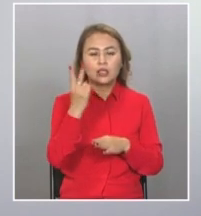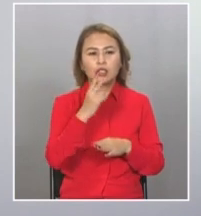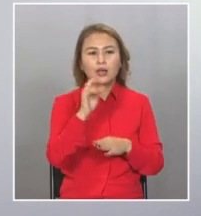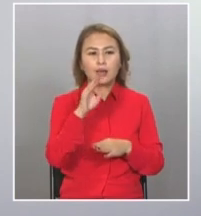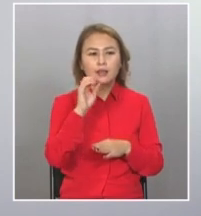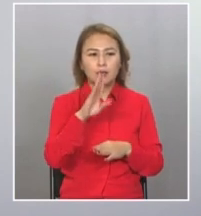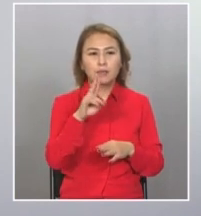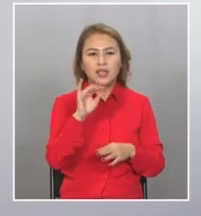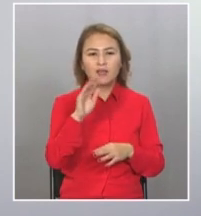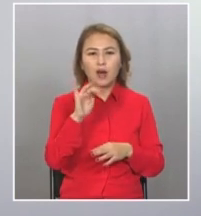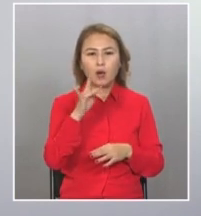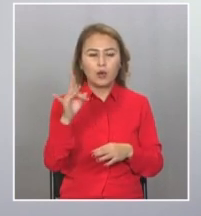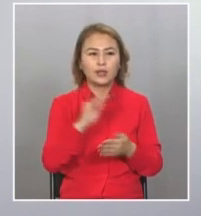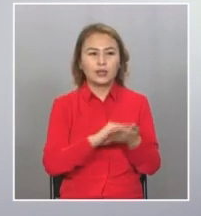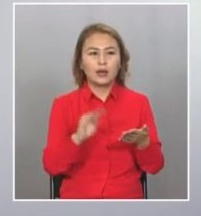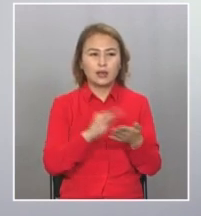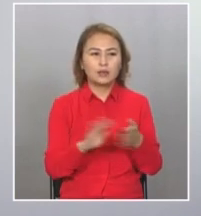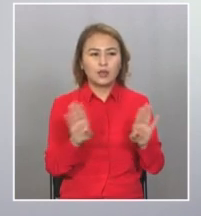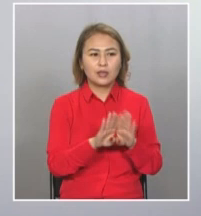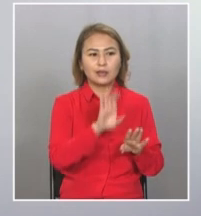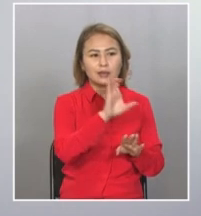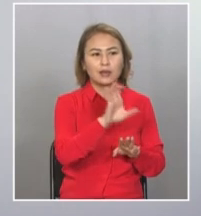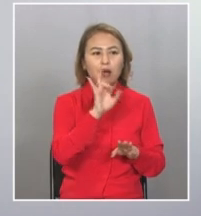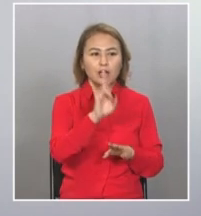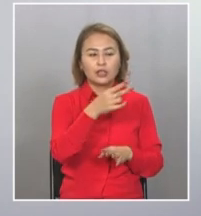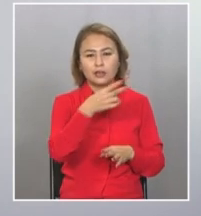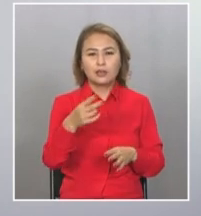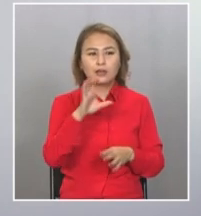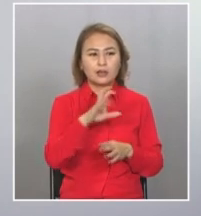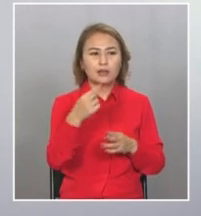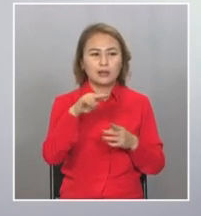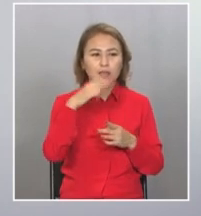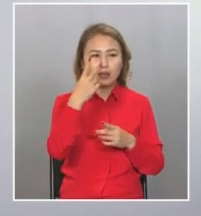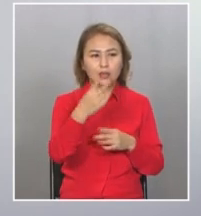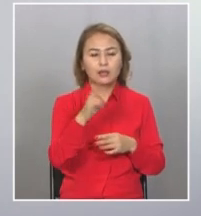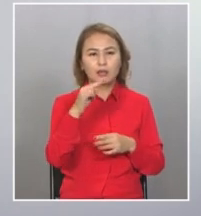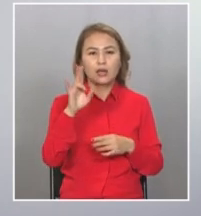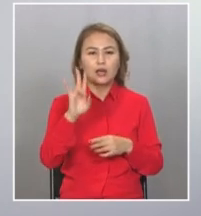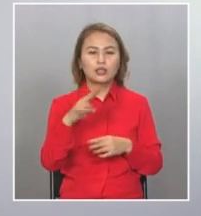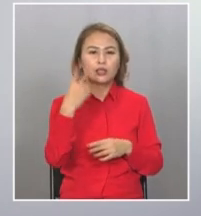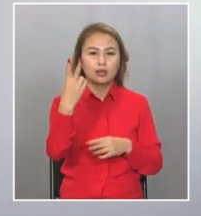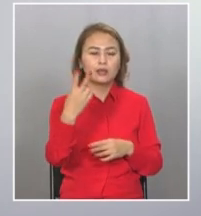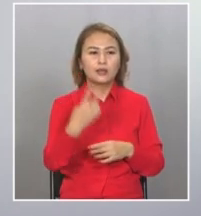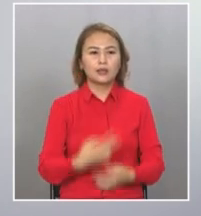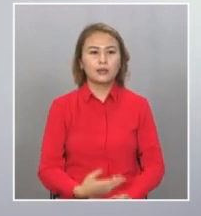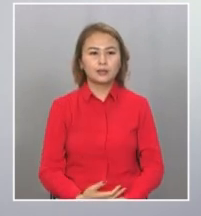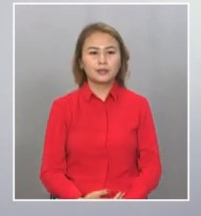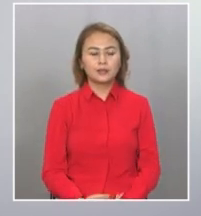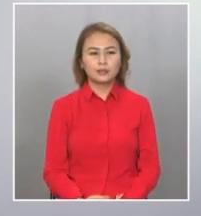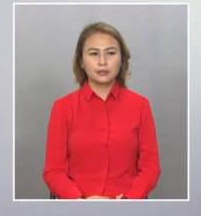үшін Пифагор теоремасы бойынша CH түбір астында CD мен DH-тың квадраттарының